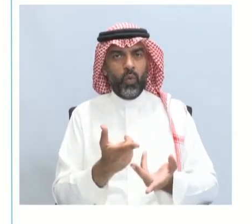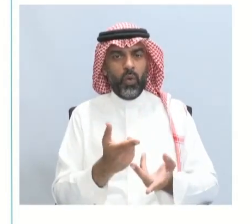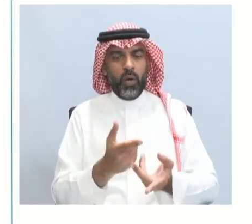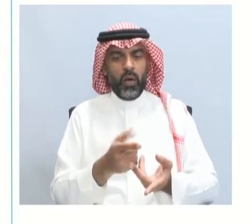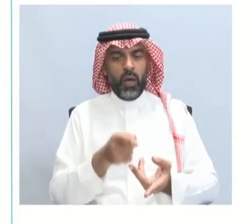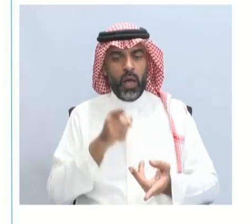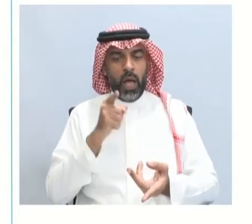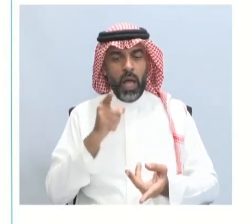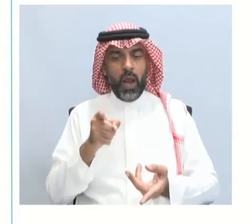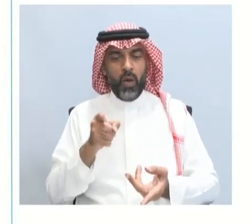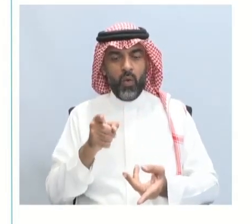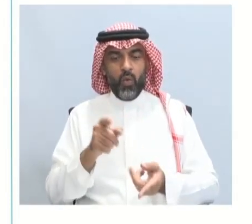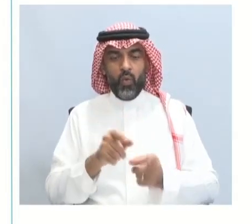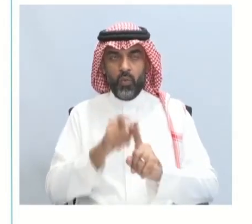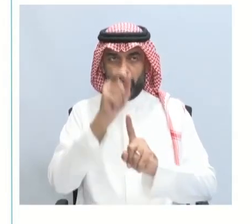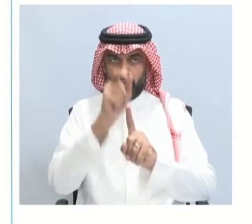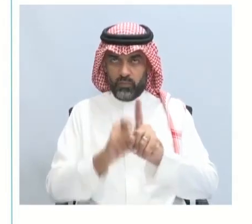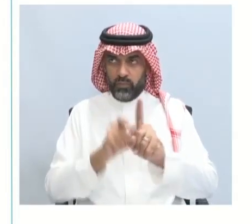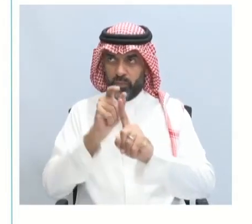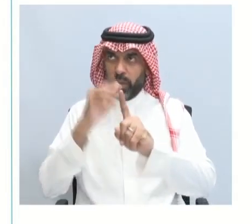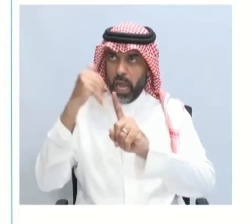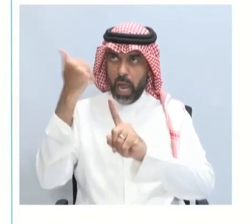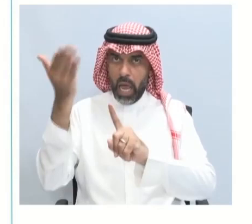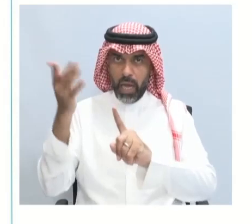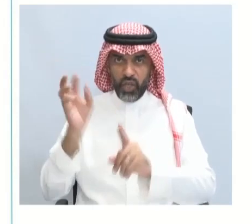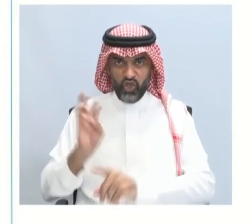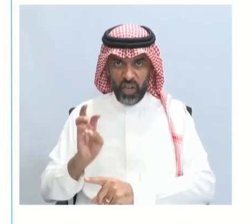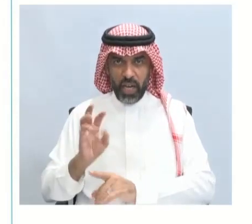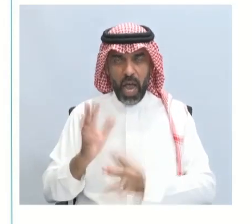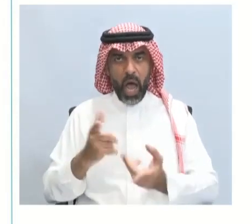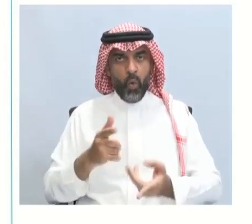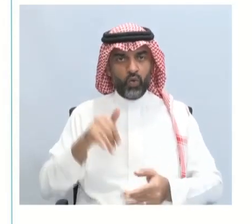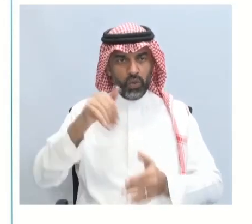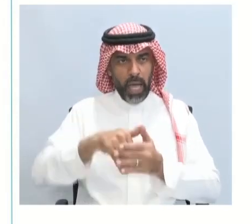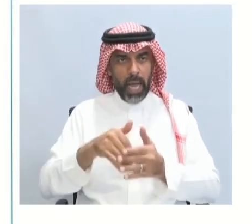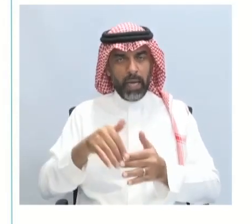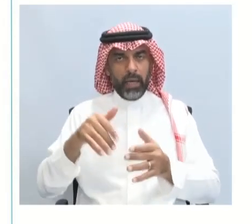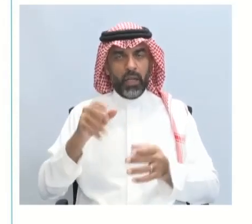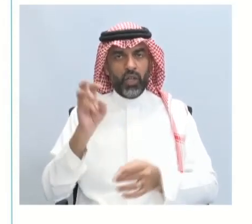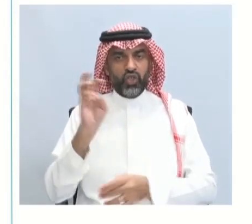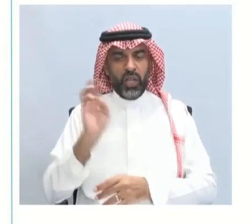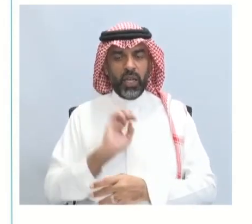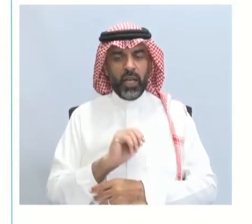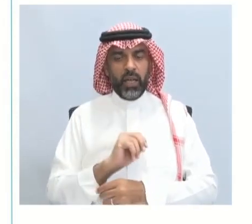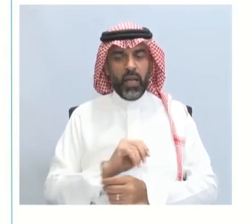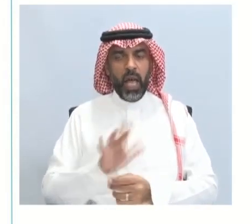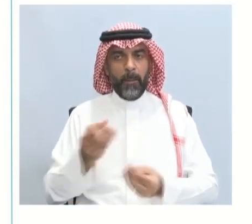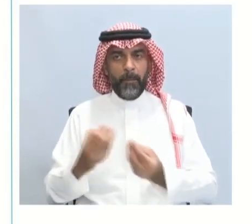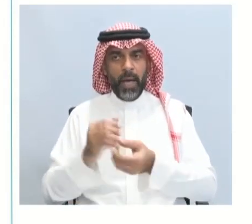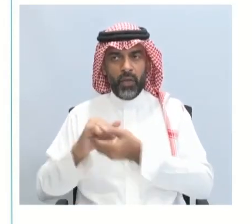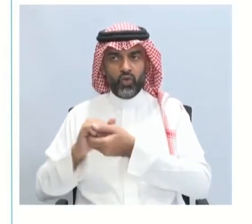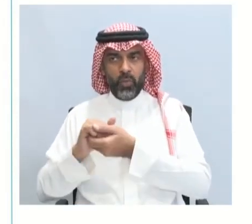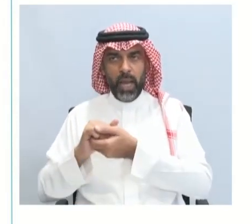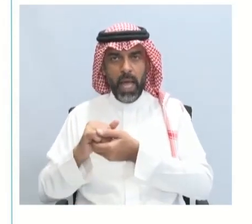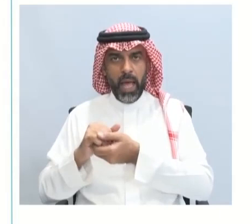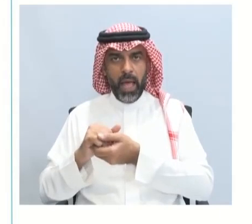هل هذا المدير له علاقات ويتعامل مع الجمهور مباشره ام ان ادارته فقط للموظفين لا يتعامل